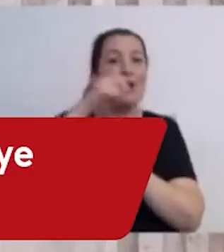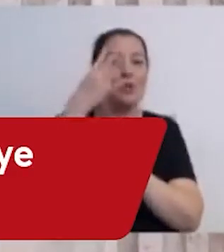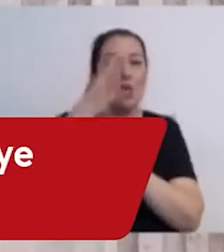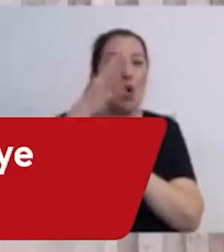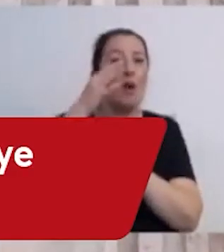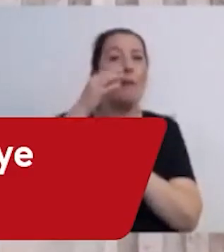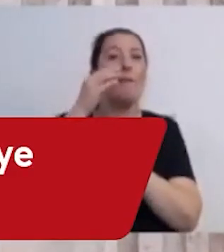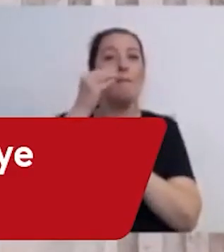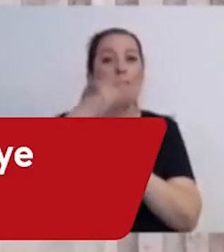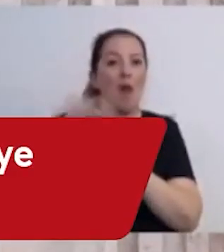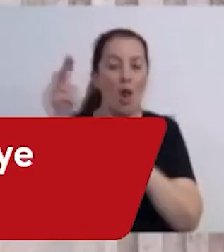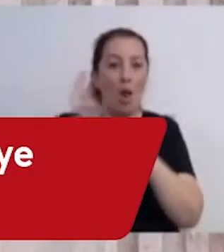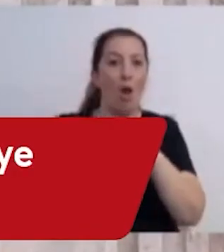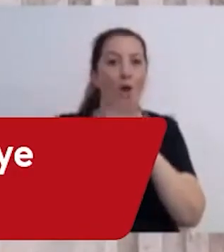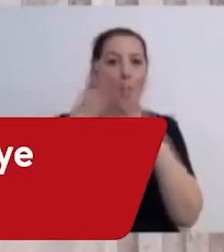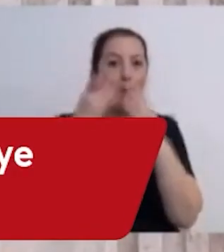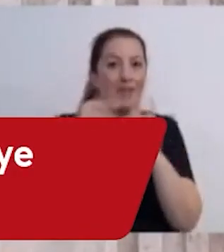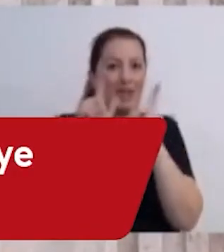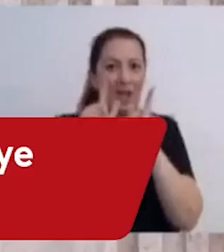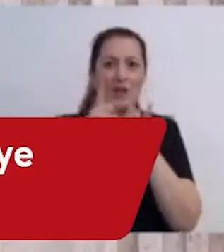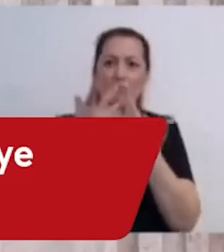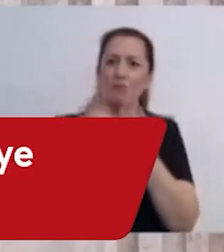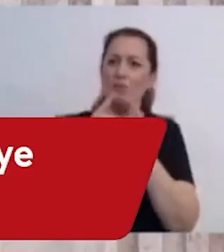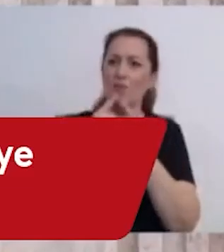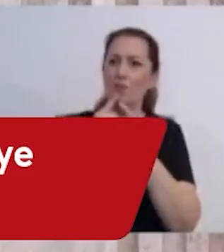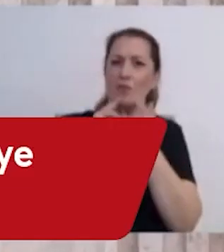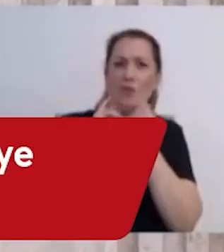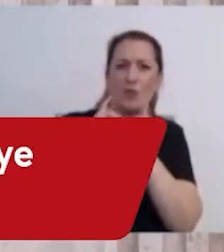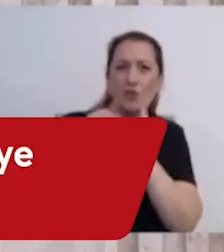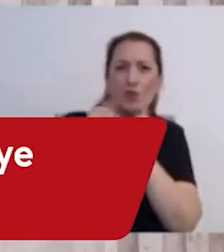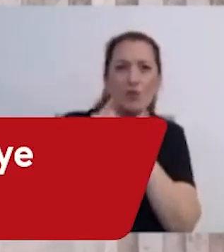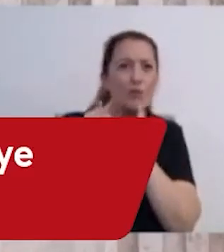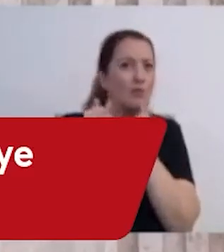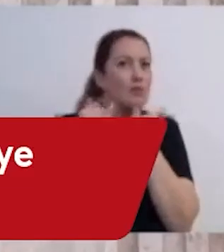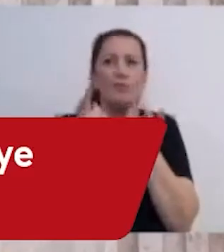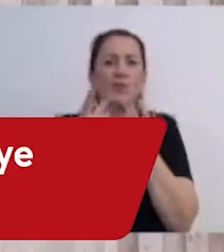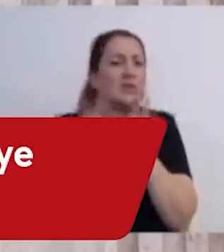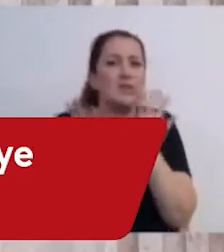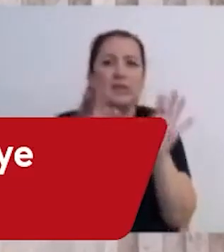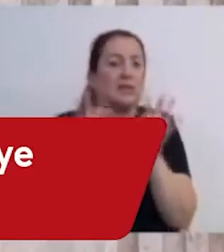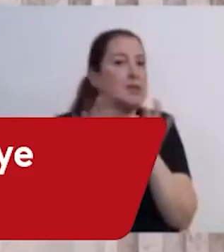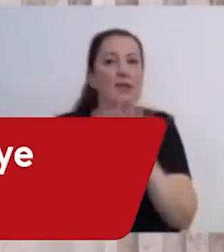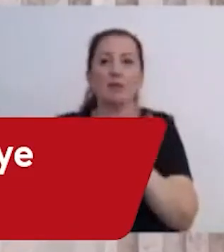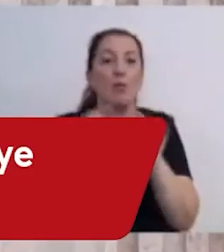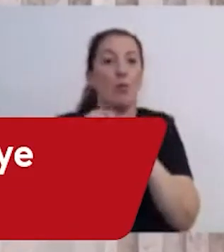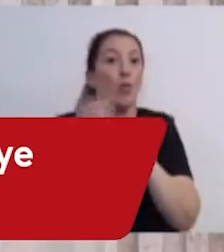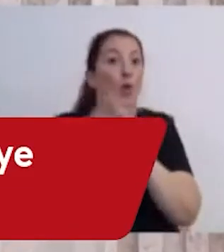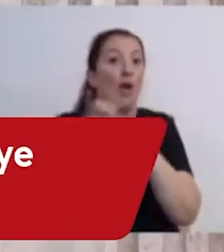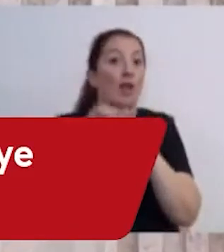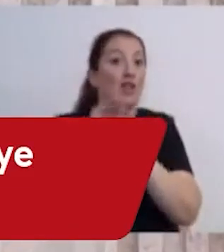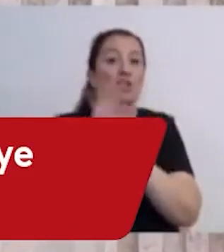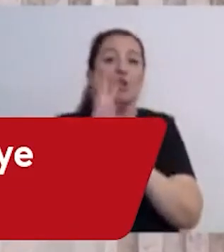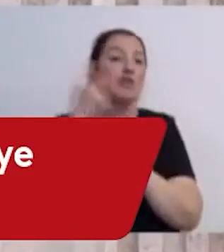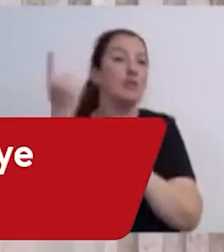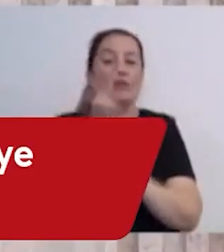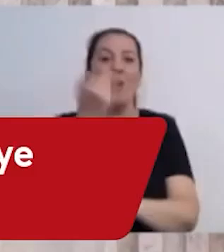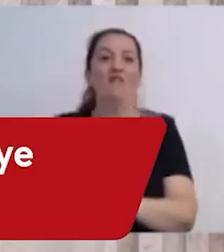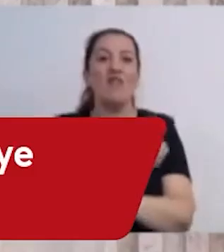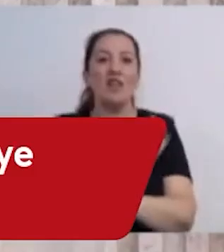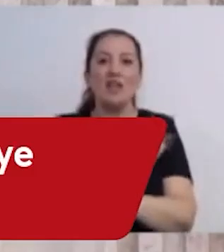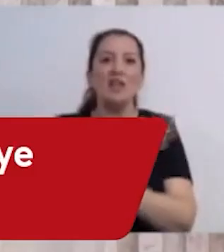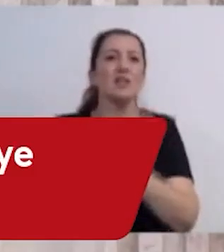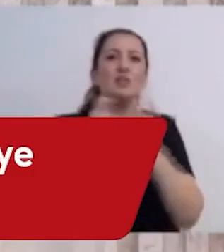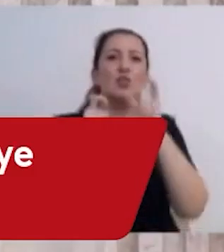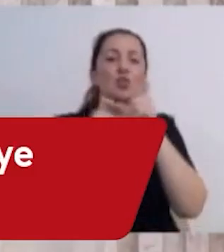örnek olması gerekenler kalkıp küfür dilini seçemezler arkadaş. Bu ülkede yaşayan hiçbir vatandaşımız